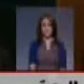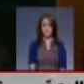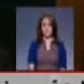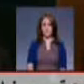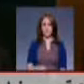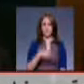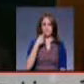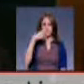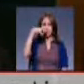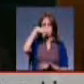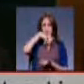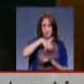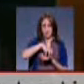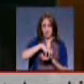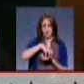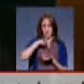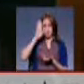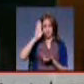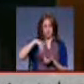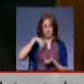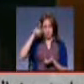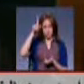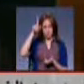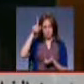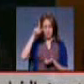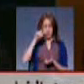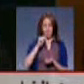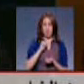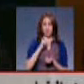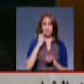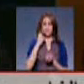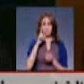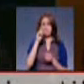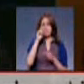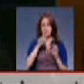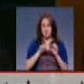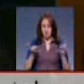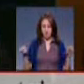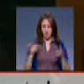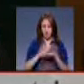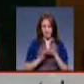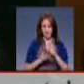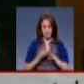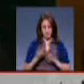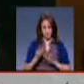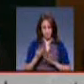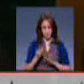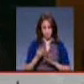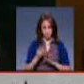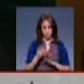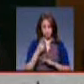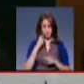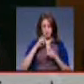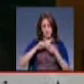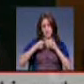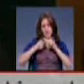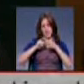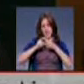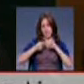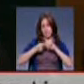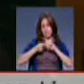قرية عربي الجنيدي بشبرمنت كان فيها بيوت كتيرة جدا ما دخلهاش المية. الحمد لله البرنامج بالتعاون مع جمعية بوابة